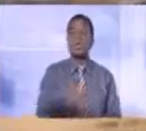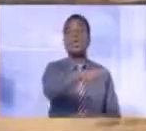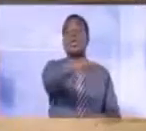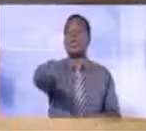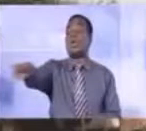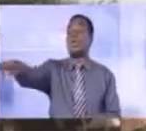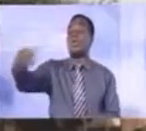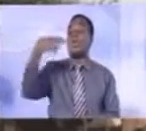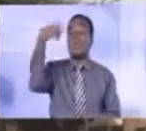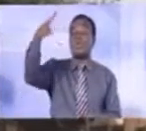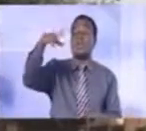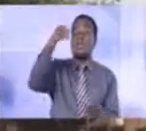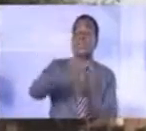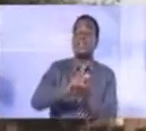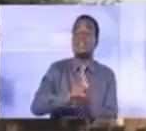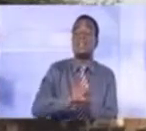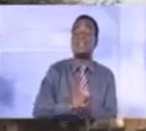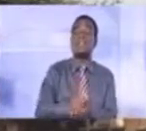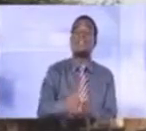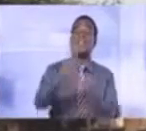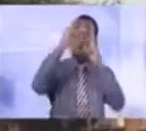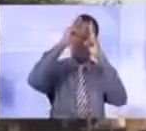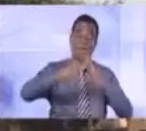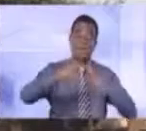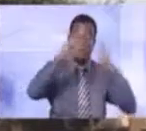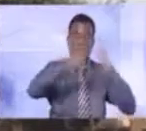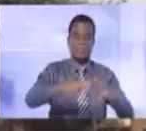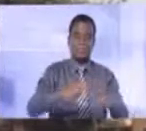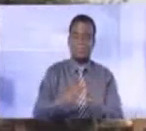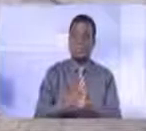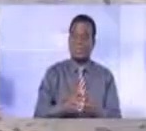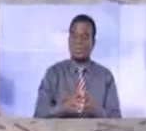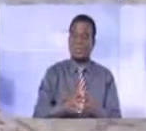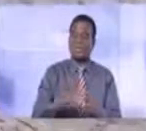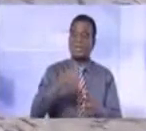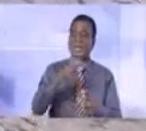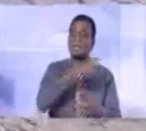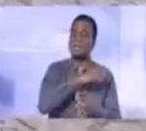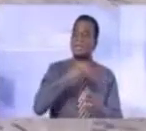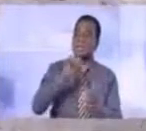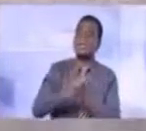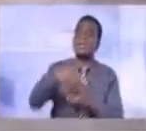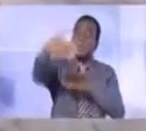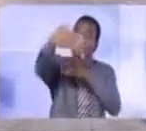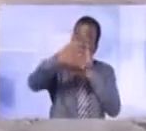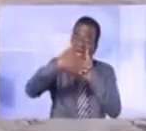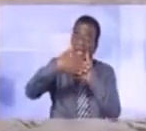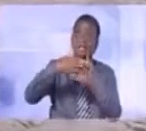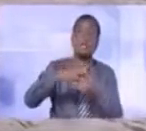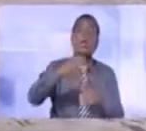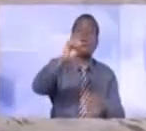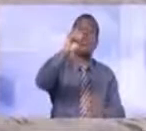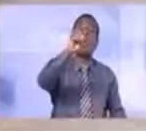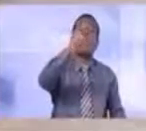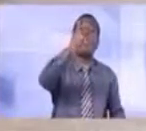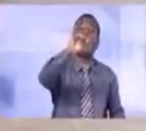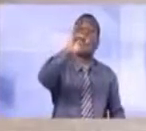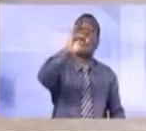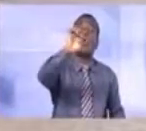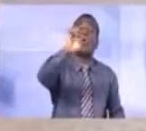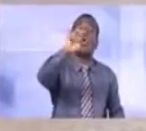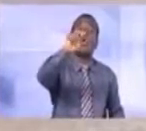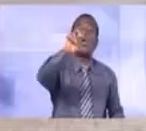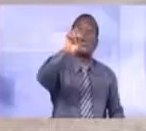Sianso et Logbanasso sont deux villages situés respectivement à 6 et 7 km de la ville d'Odini. Ils